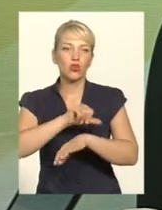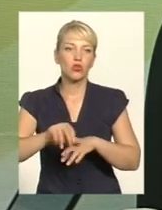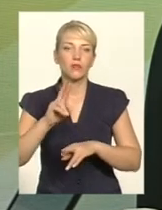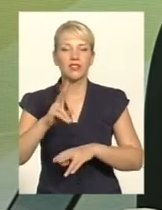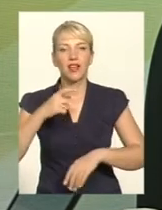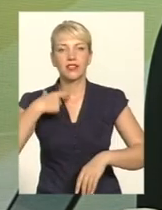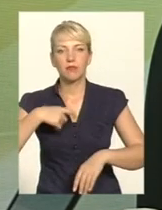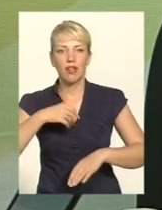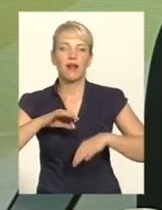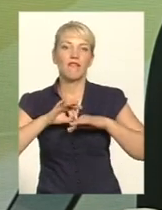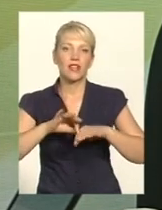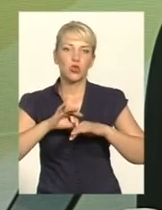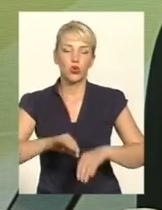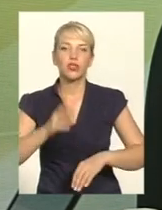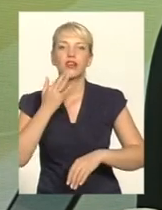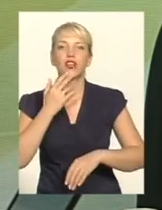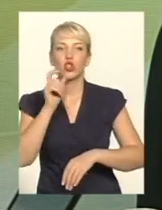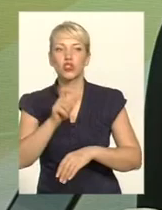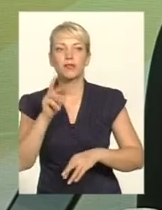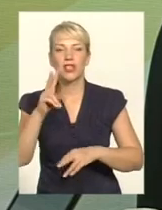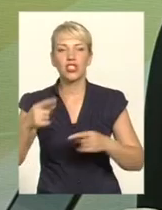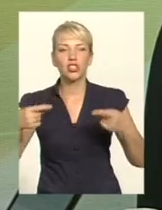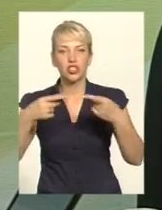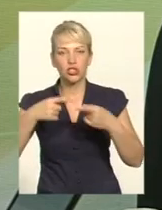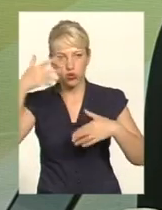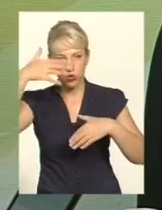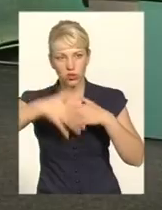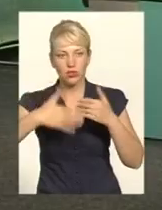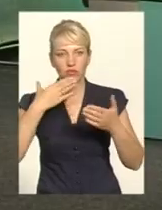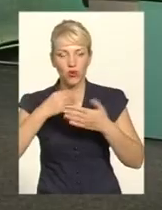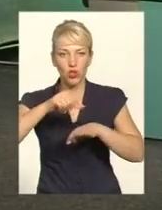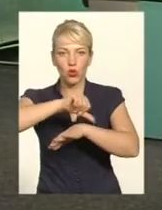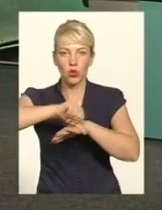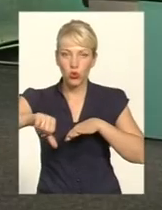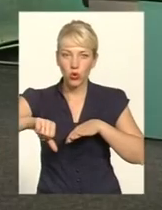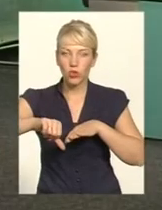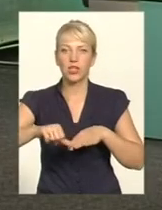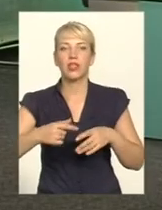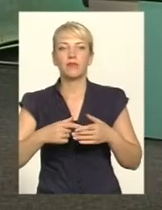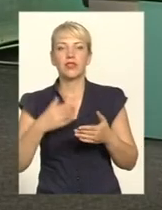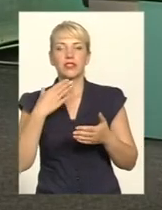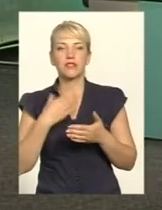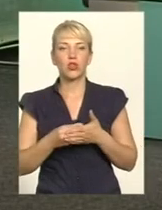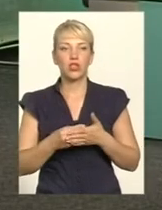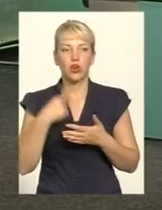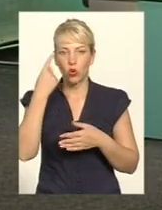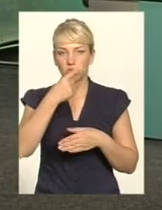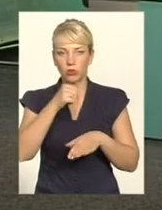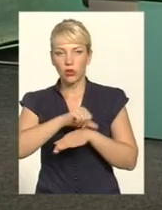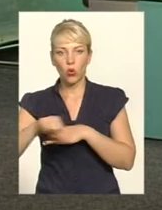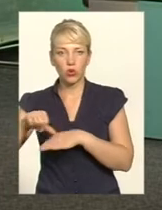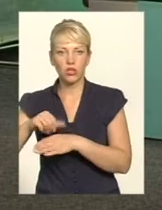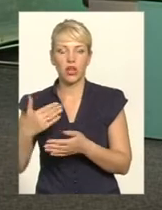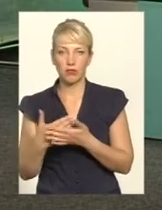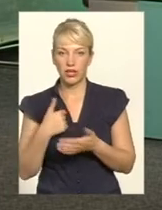себе іноземці, як вони чітко розуміють свої кордони, межі свої особистісні. Тобто, наприклад,